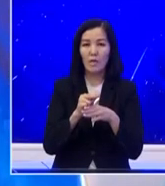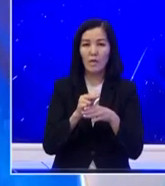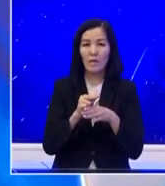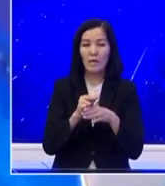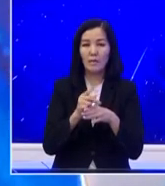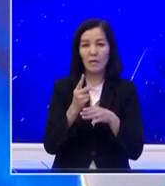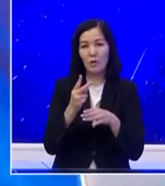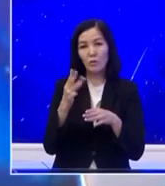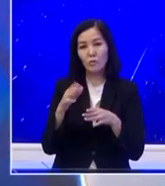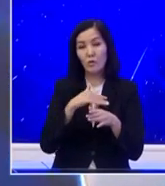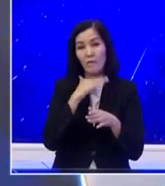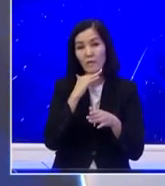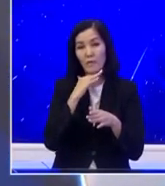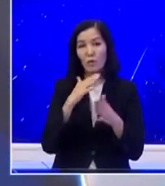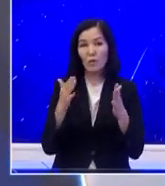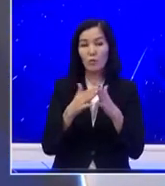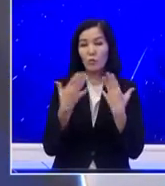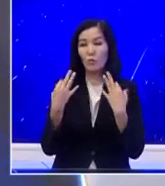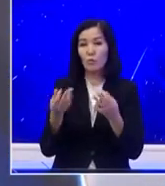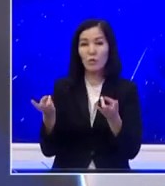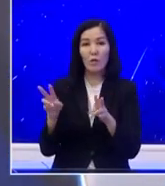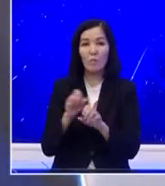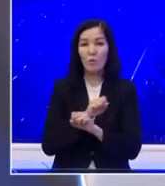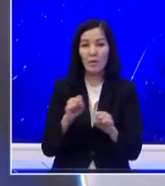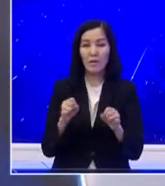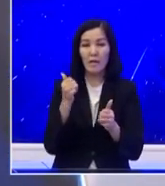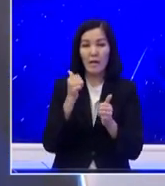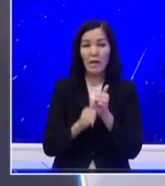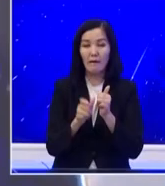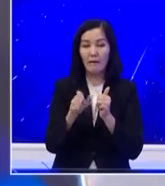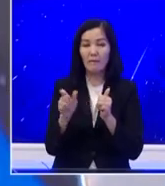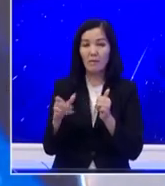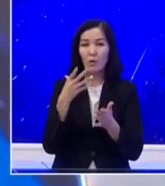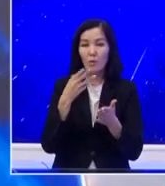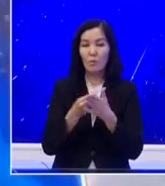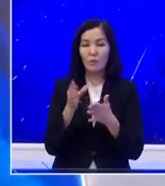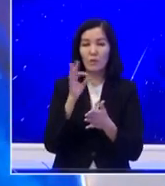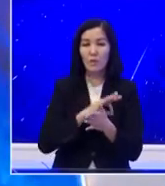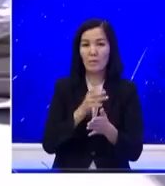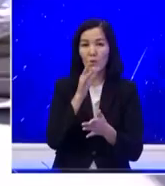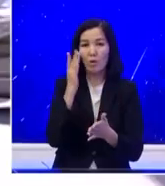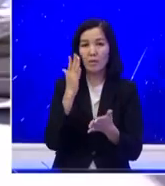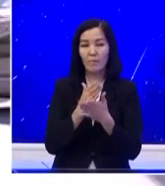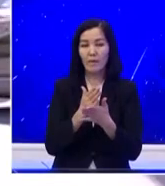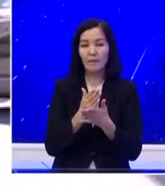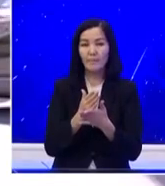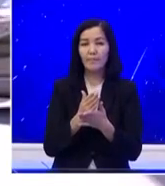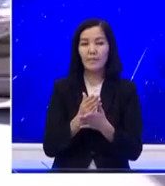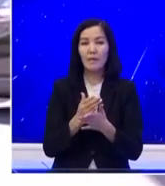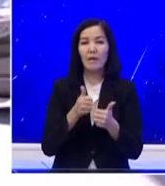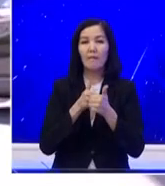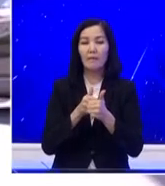препарат керек. Үйде препараттар босқа жатып қалмауы керек. Себебі олардың әрқайсының өз жарамдылық мерзімі бар.